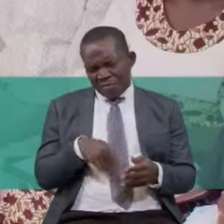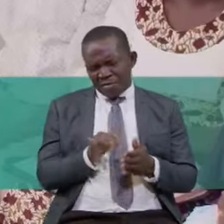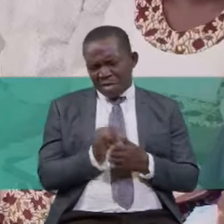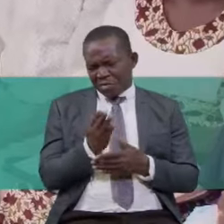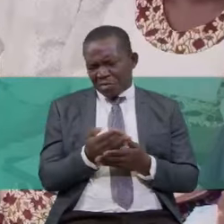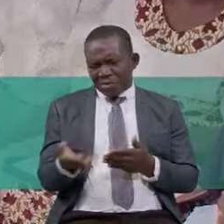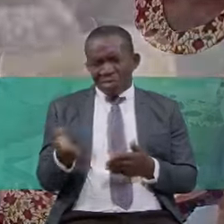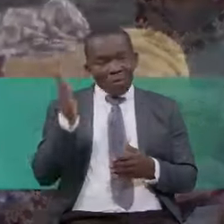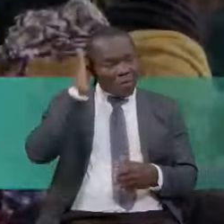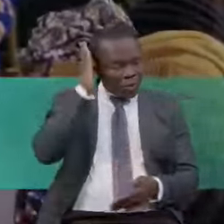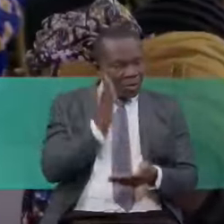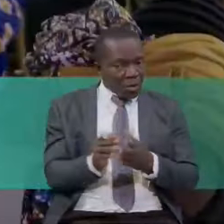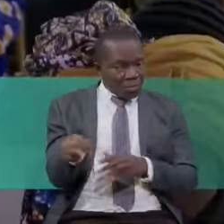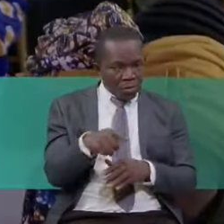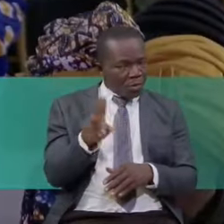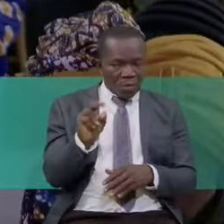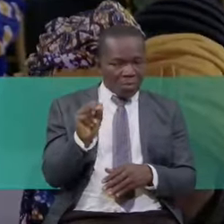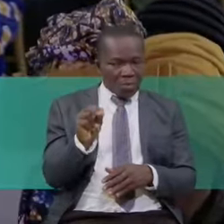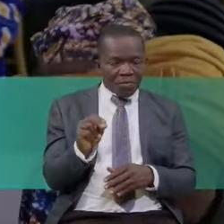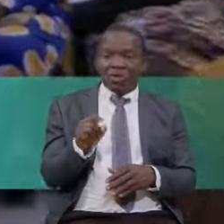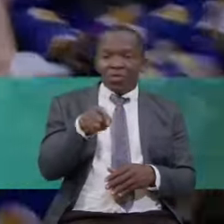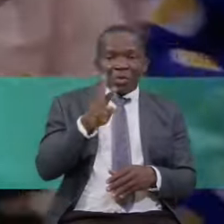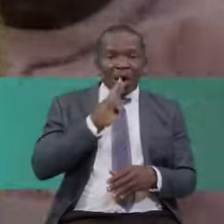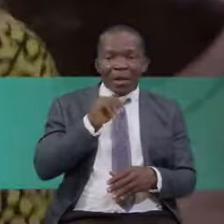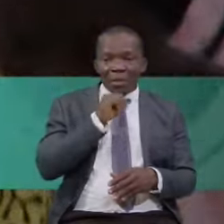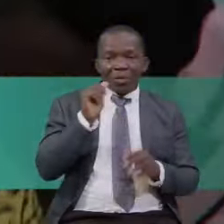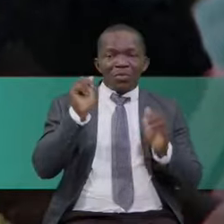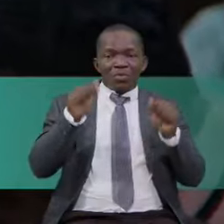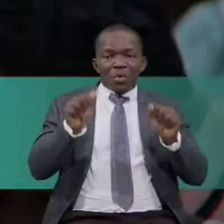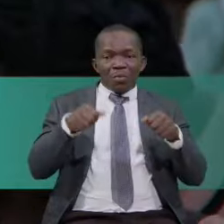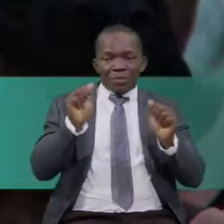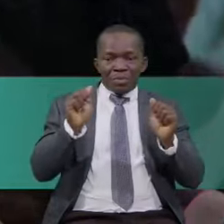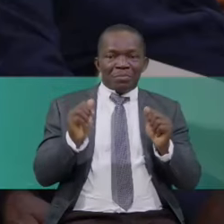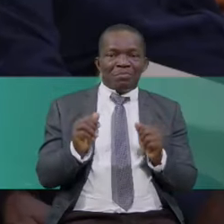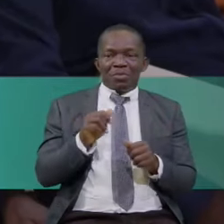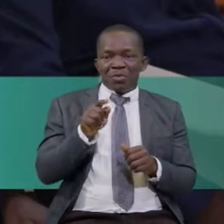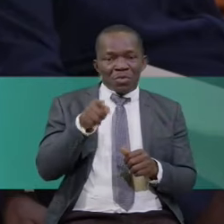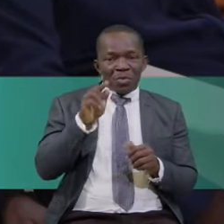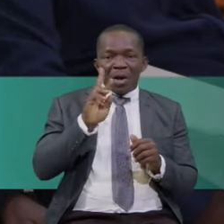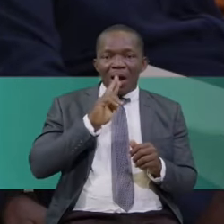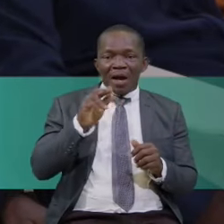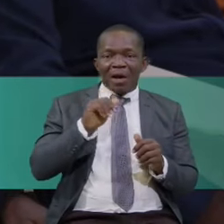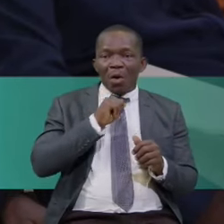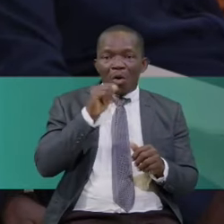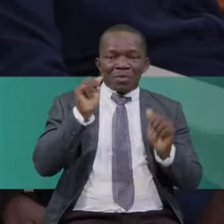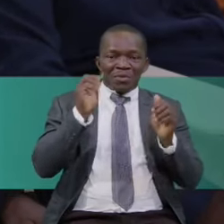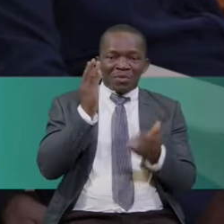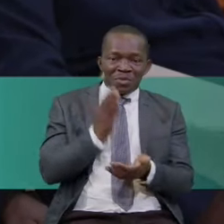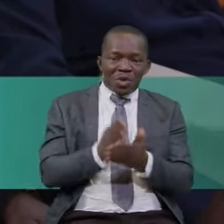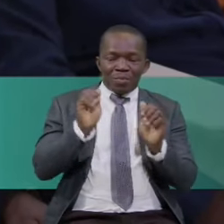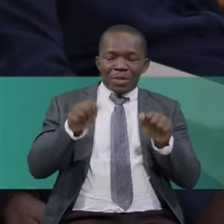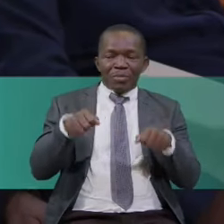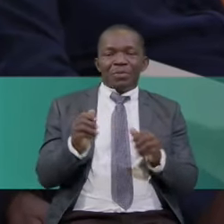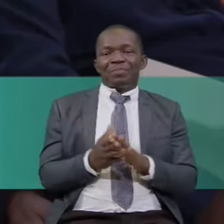imparable s' est imparable toi aussi tu es imparable s'il est